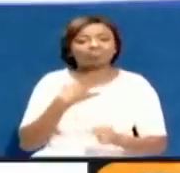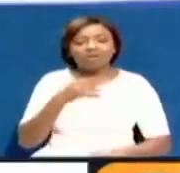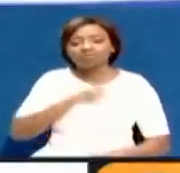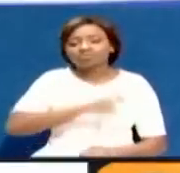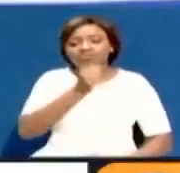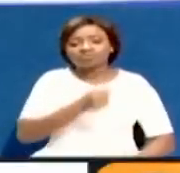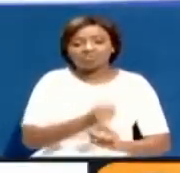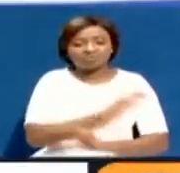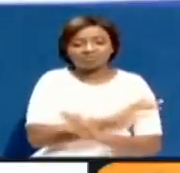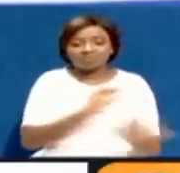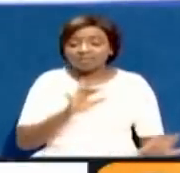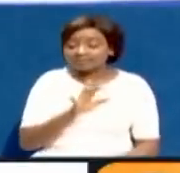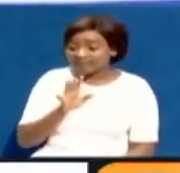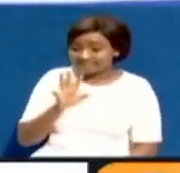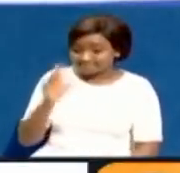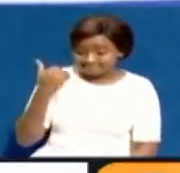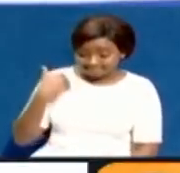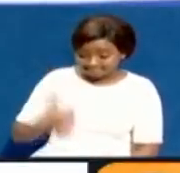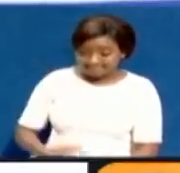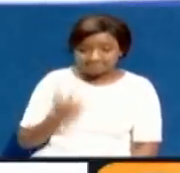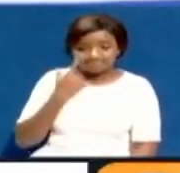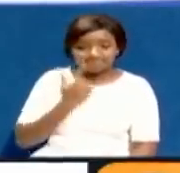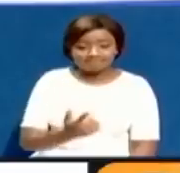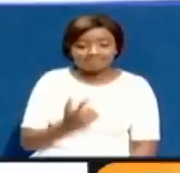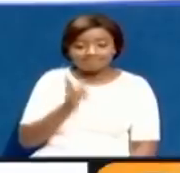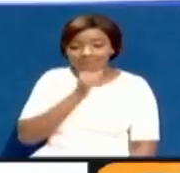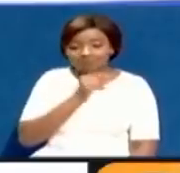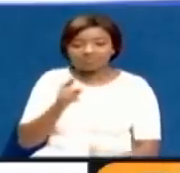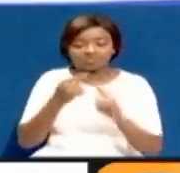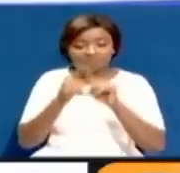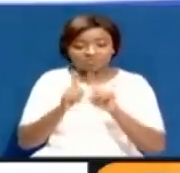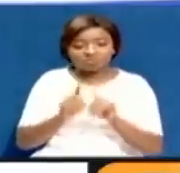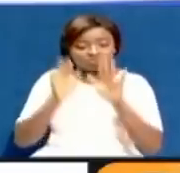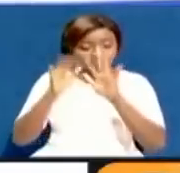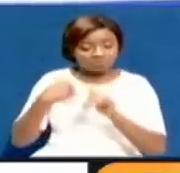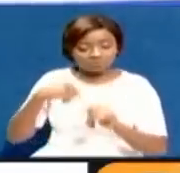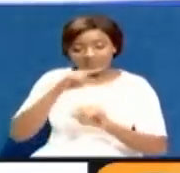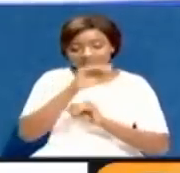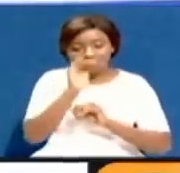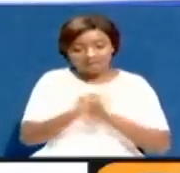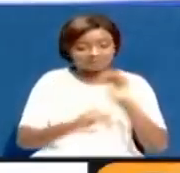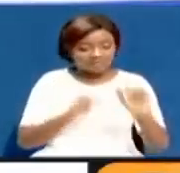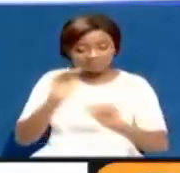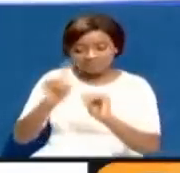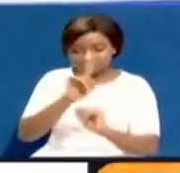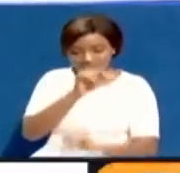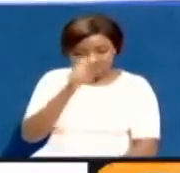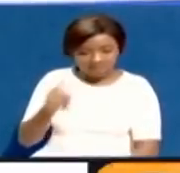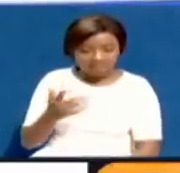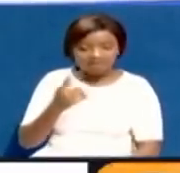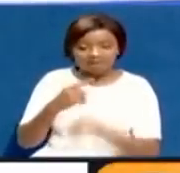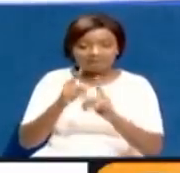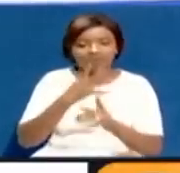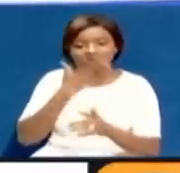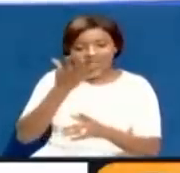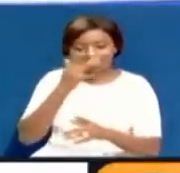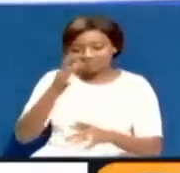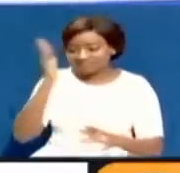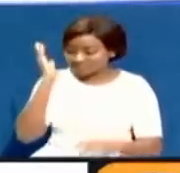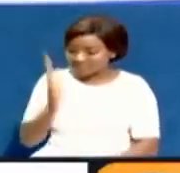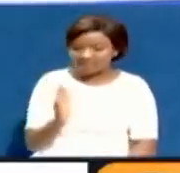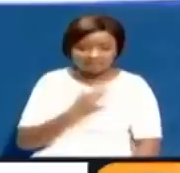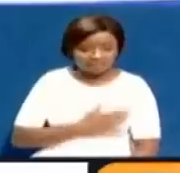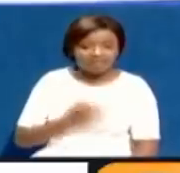support. Ile kitu mimi nataka tuulizane na tusifanye makosa ni